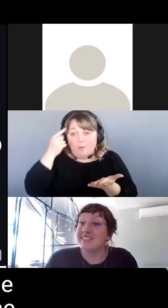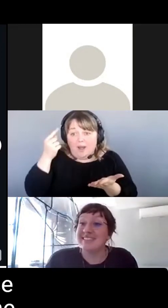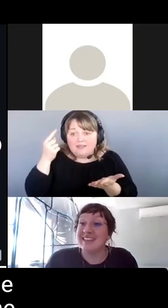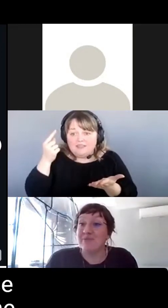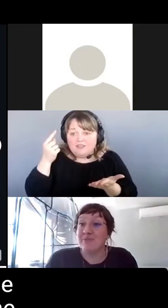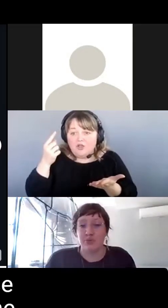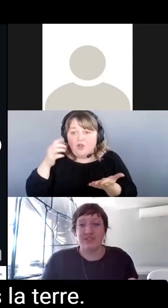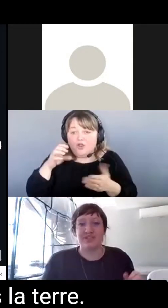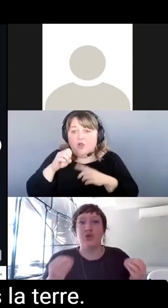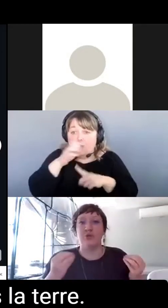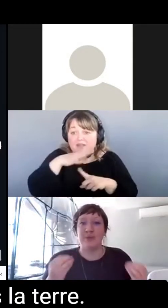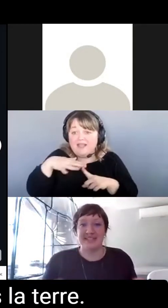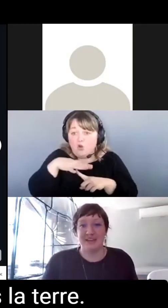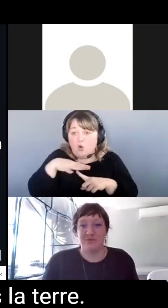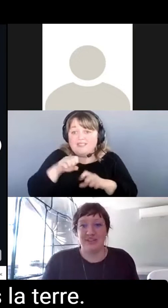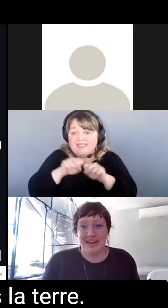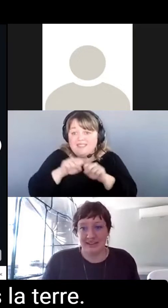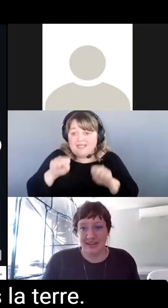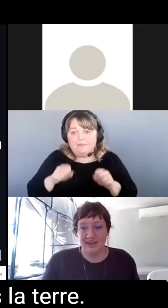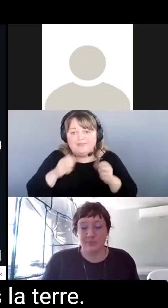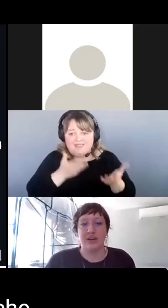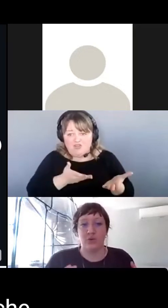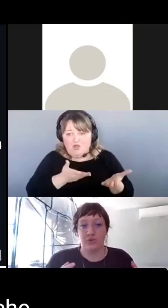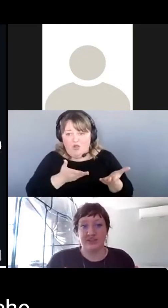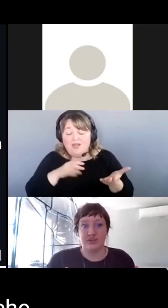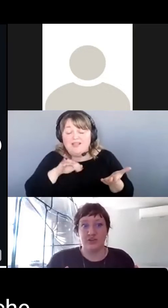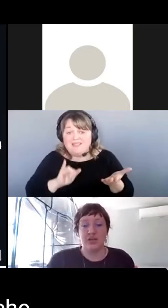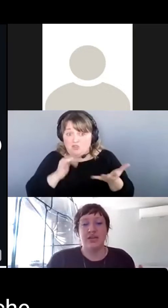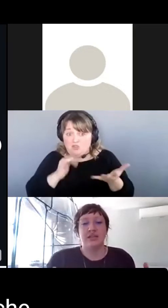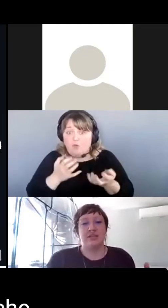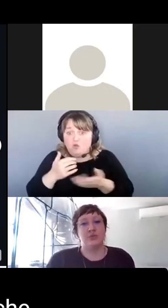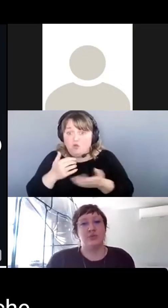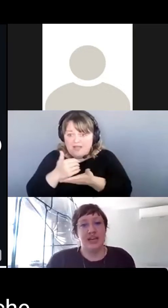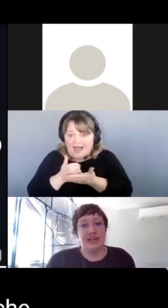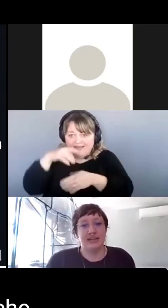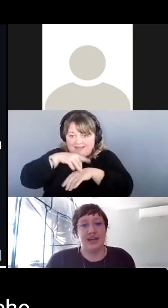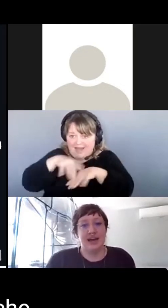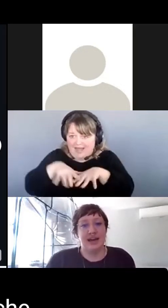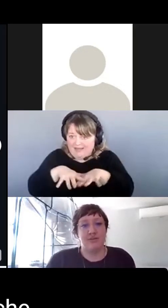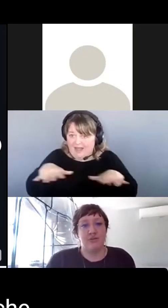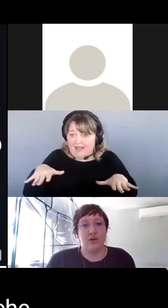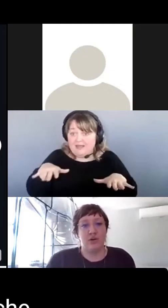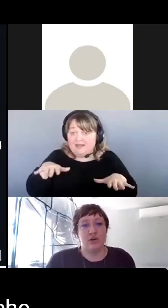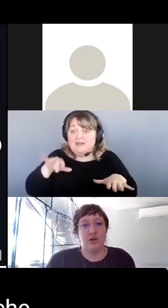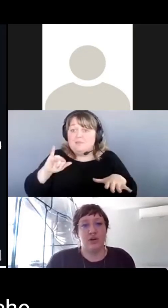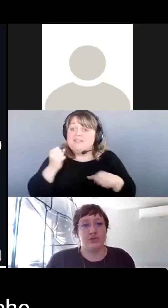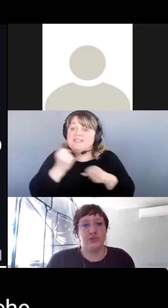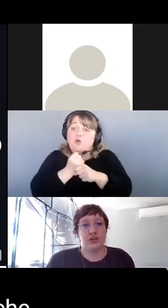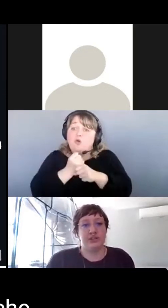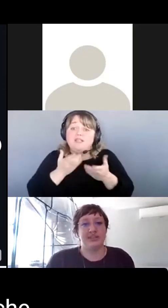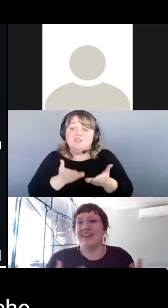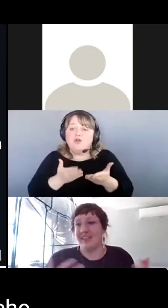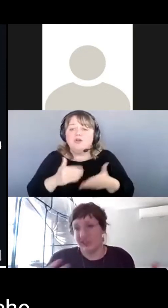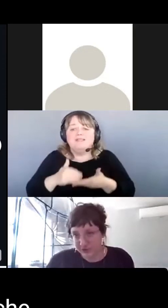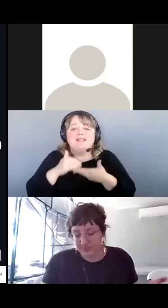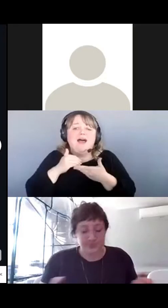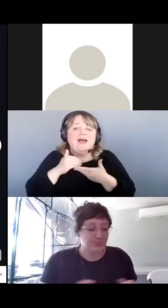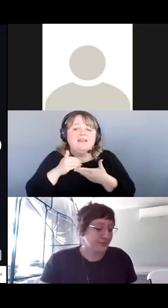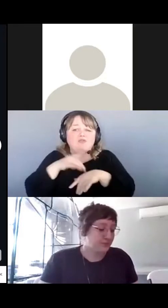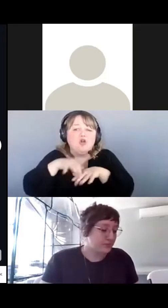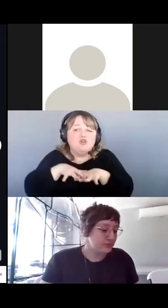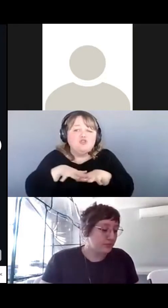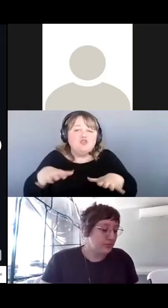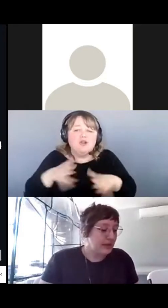un écosystème. Puis, c'est ça qu'on veut préserver dans la terre. Puis, quand on fait ça, ça nous aide à avoir un sol très riche.